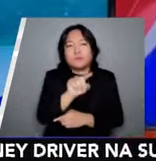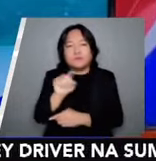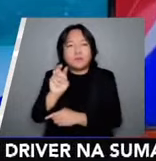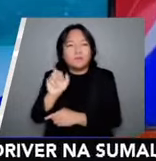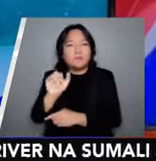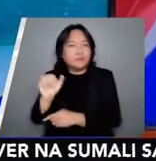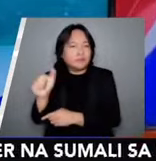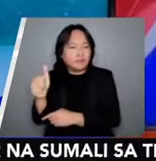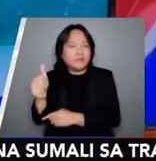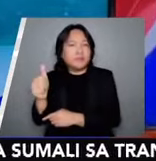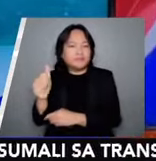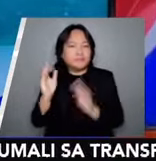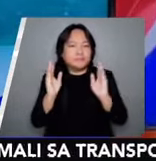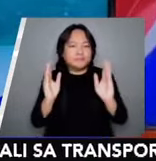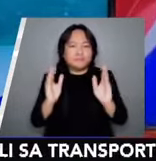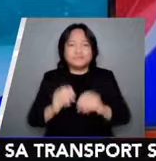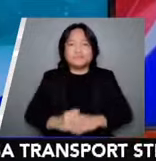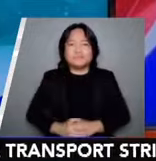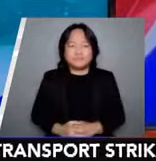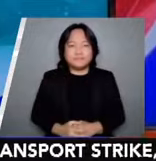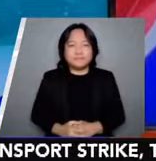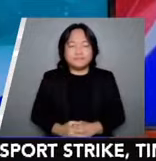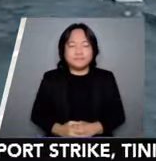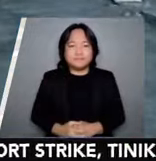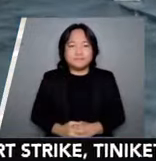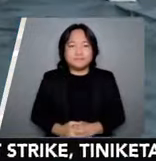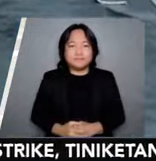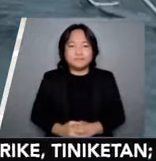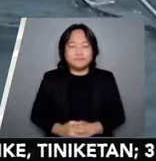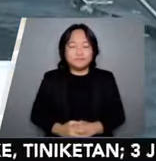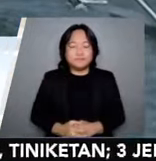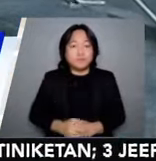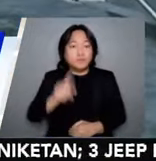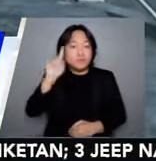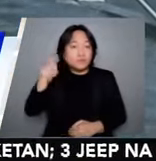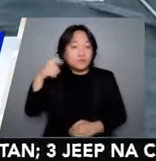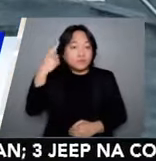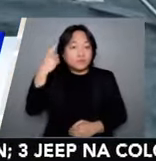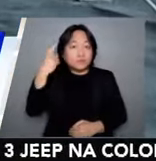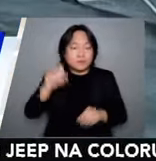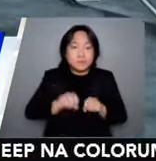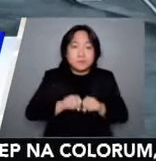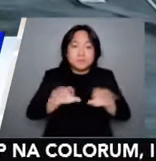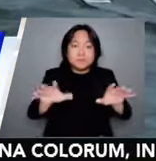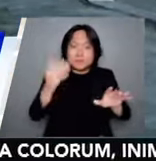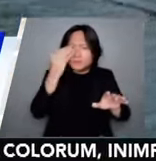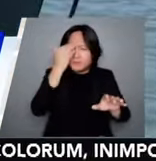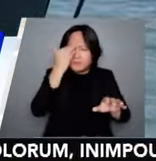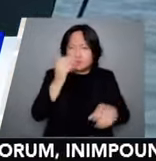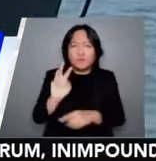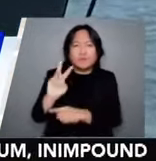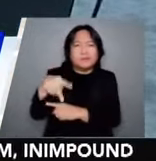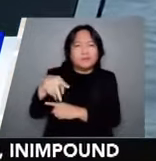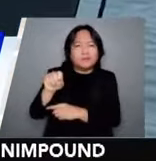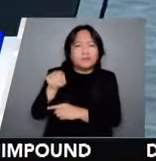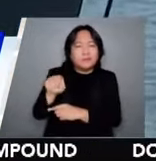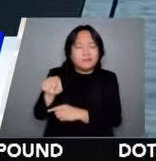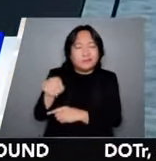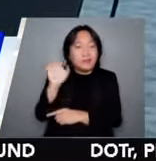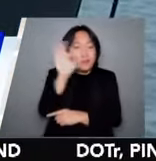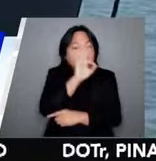May inilunsad na programa ang gobyerno para sa mga Pinoy na nangingisda sa West Philippine Sea. Yan ang programa ang